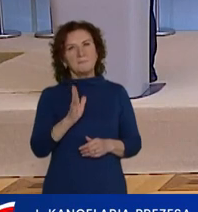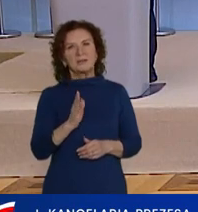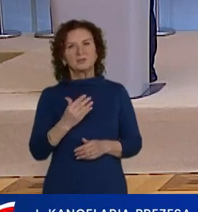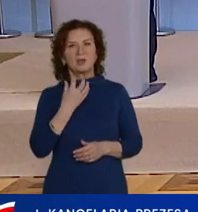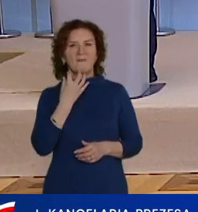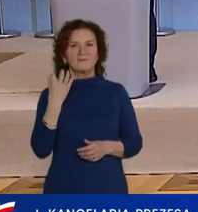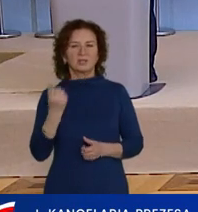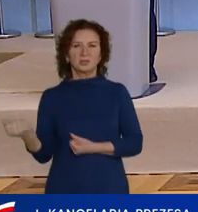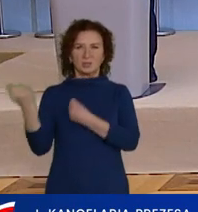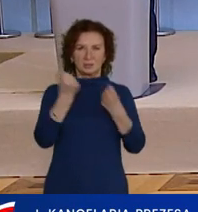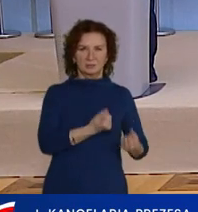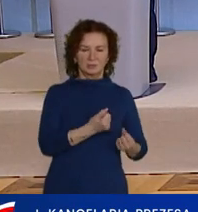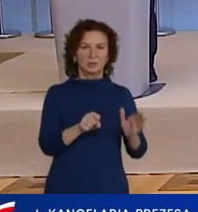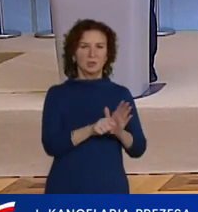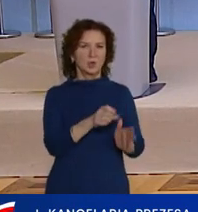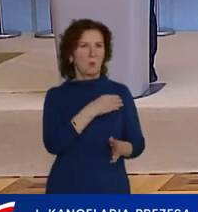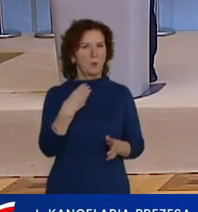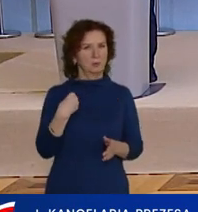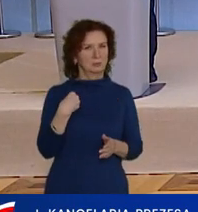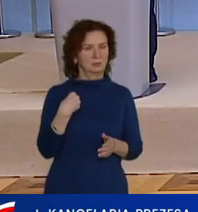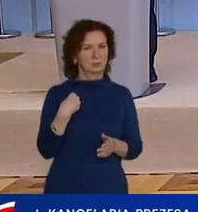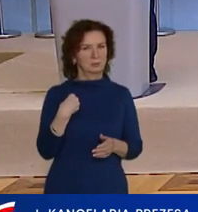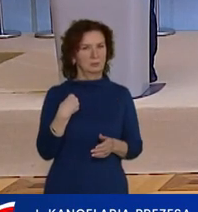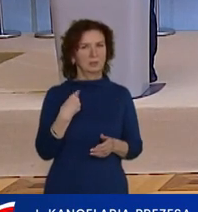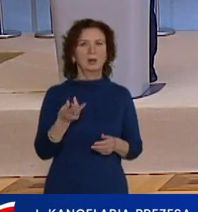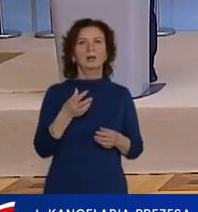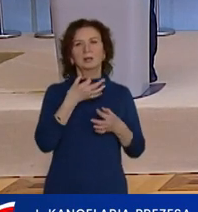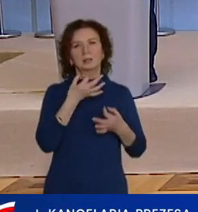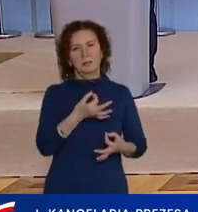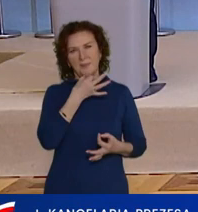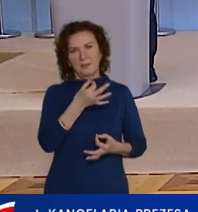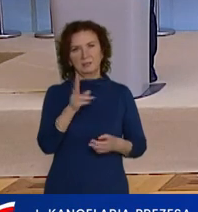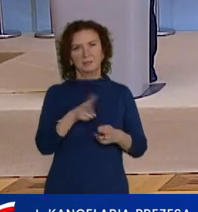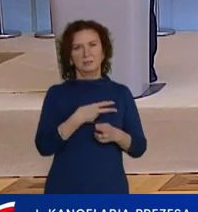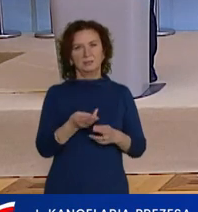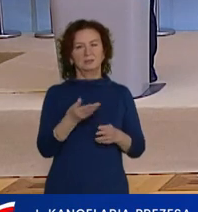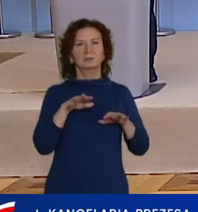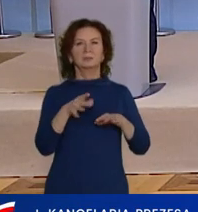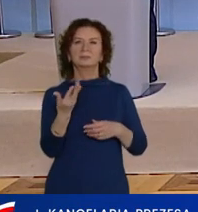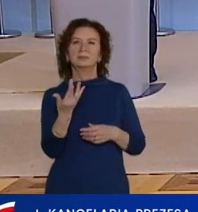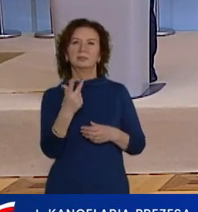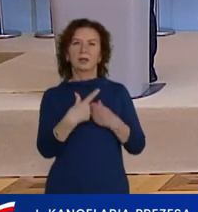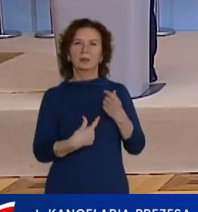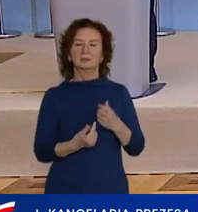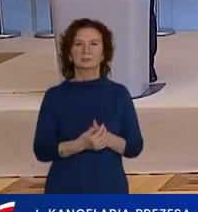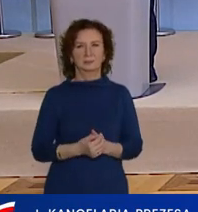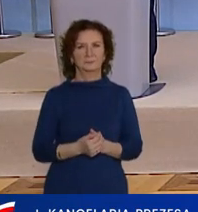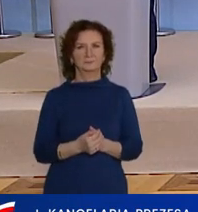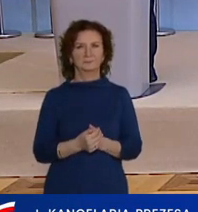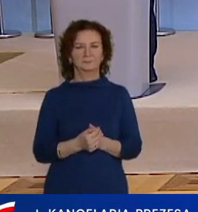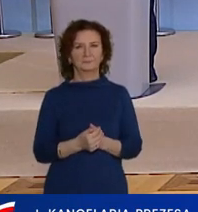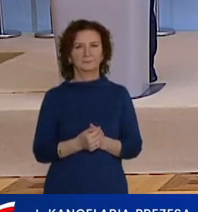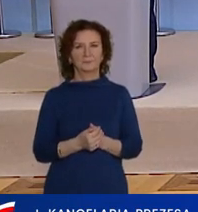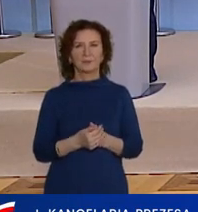chciałam zapytać, kiedy dokładnie i jak duża to będzie dostawa? Dziękuję bardzo. Minister Dworczyk.